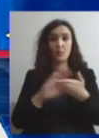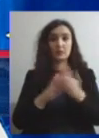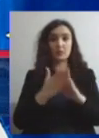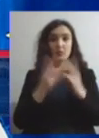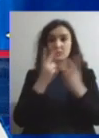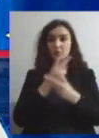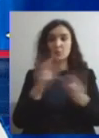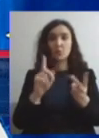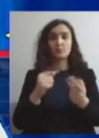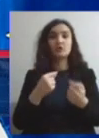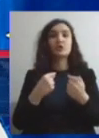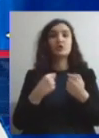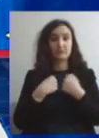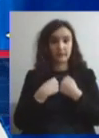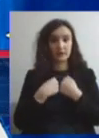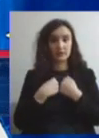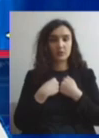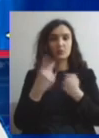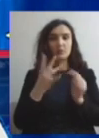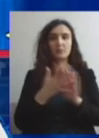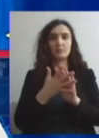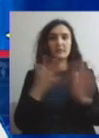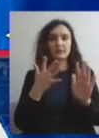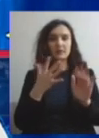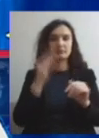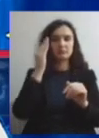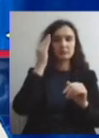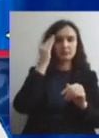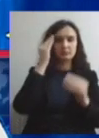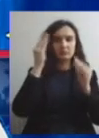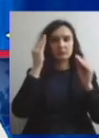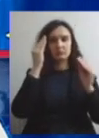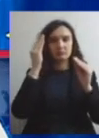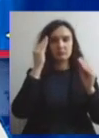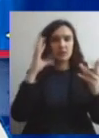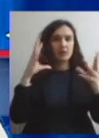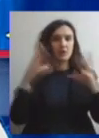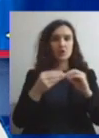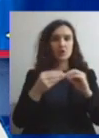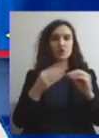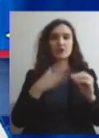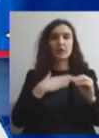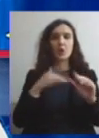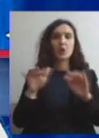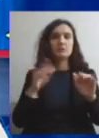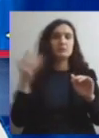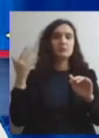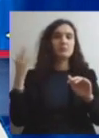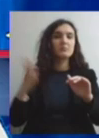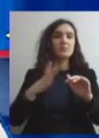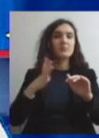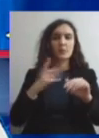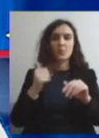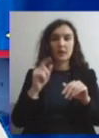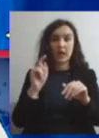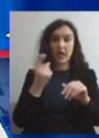ჩვენ განსაზღვროთ, შევაფასოთ და შევაჯეროთ ჩვენი ღონისძიებების განხორციელების ხარისხი და